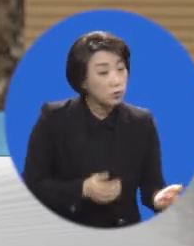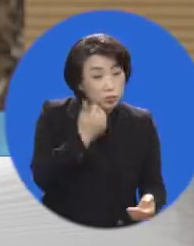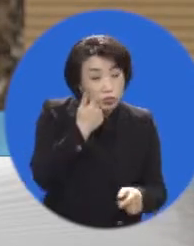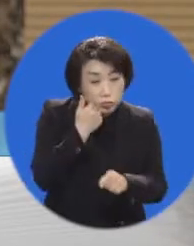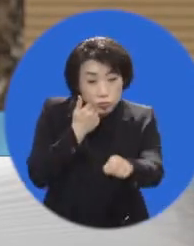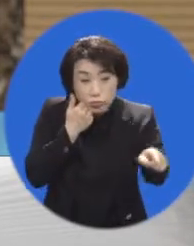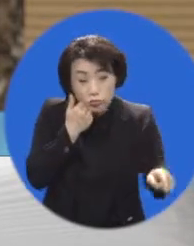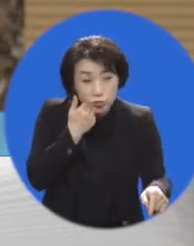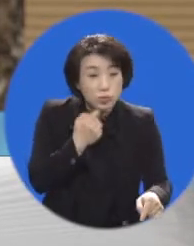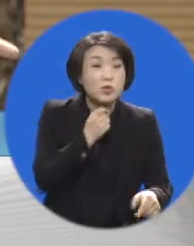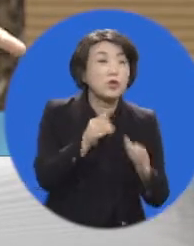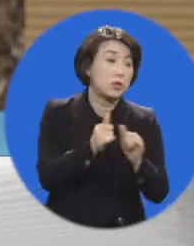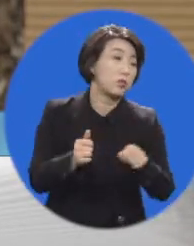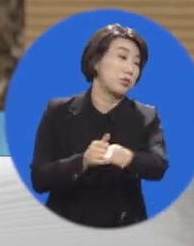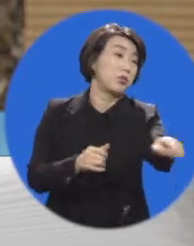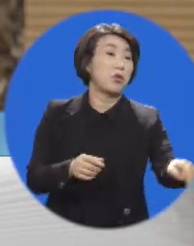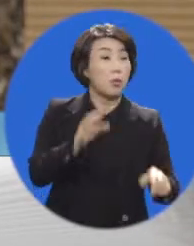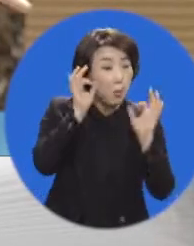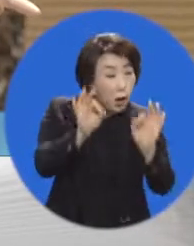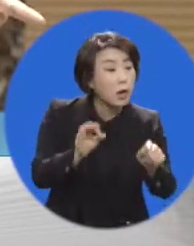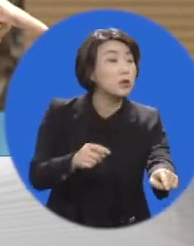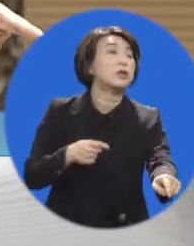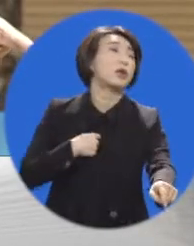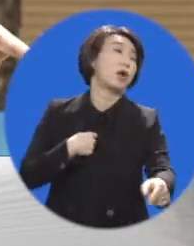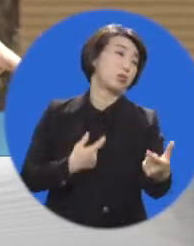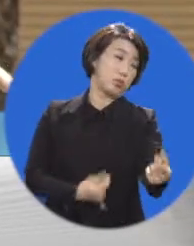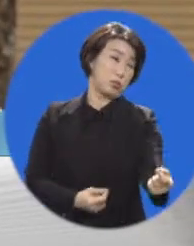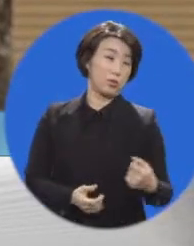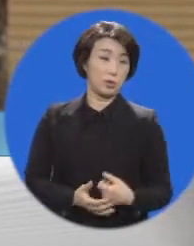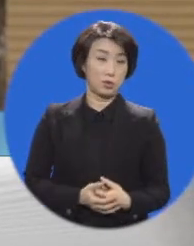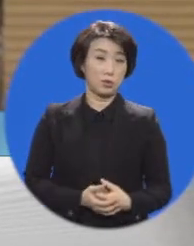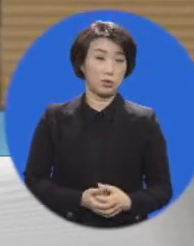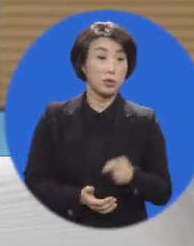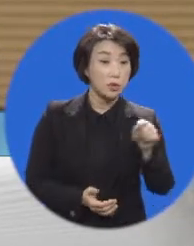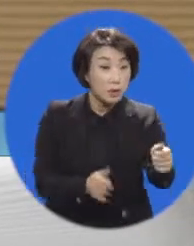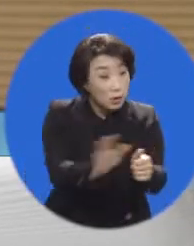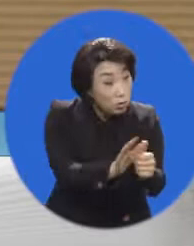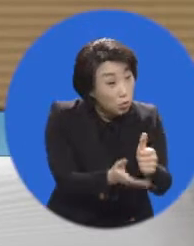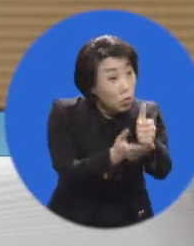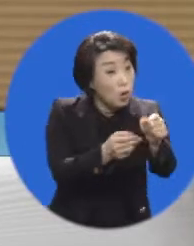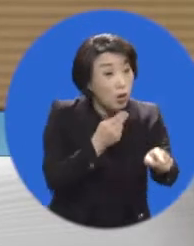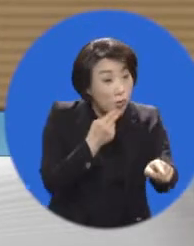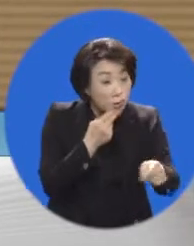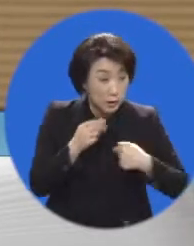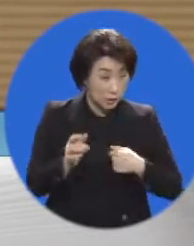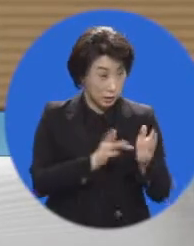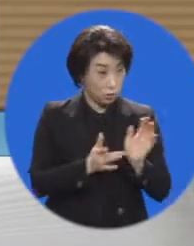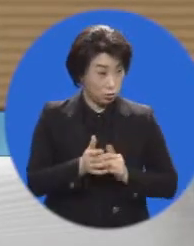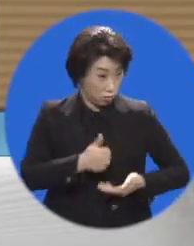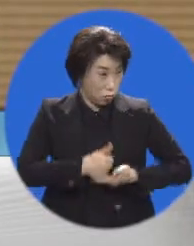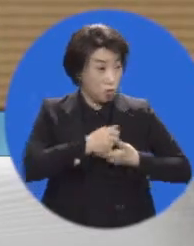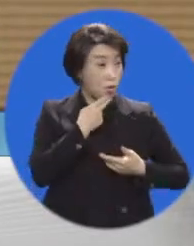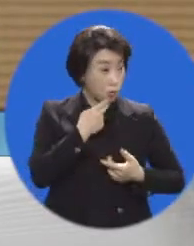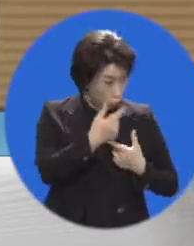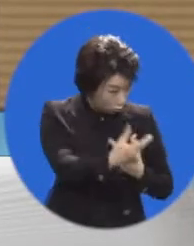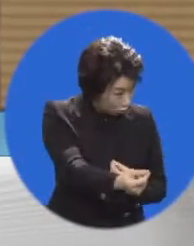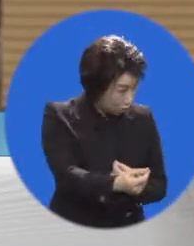소자를 보라. 그게 바로 나다. 그에게 하지 아니한 것이 나에게 하지 아니한